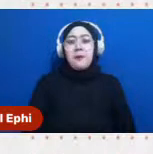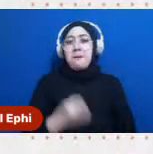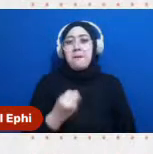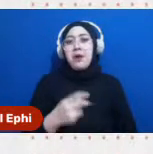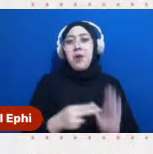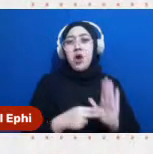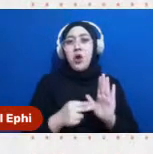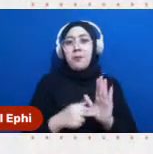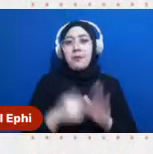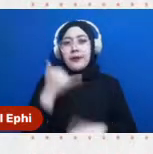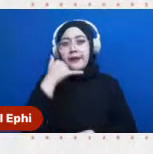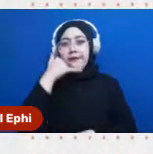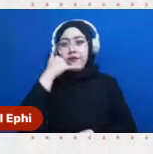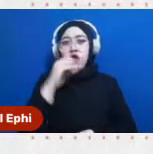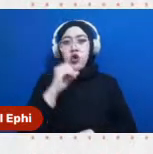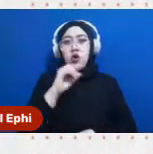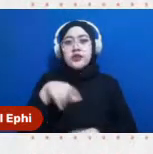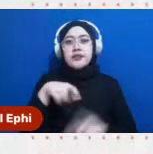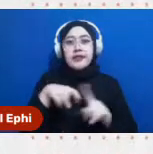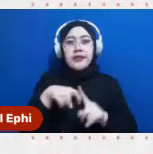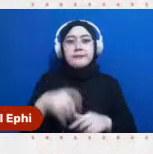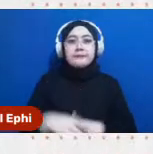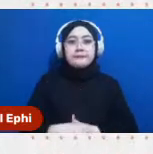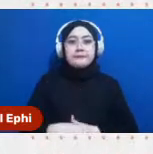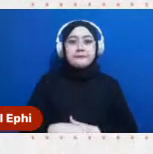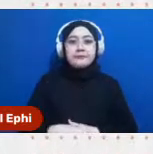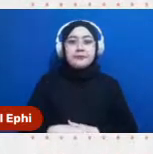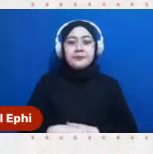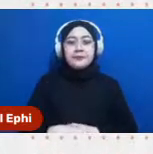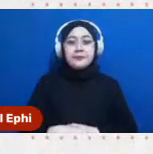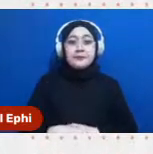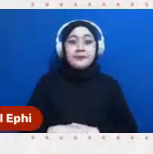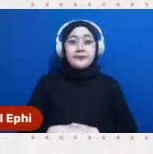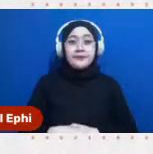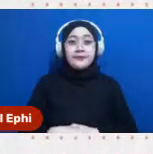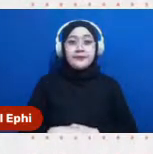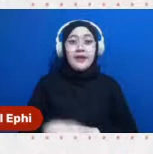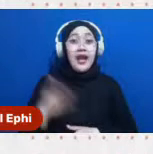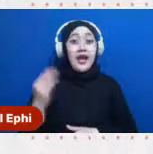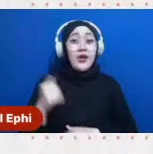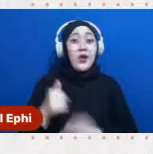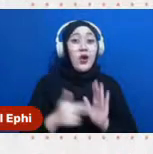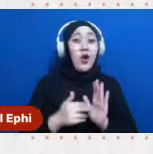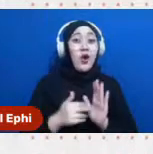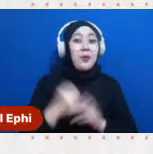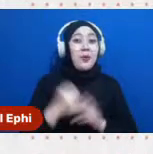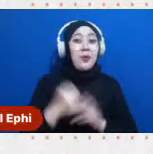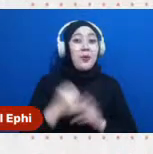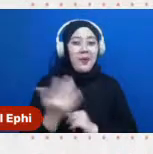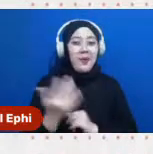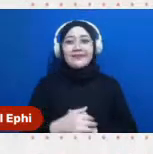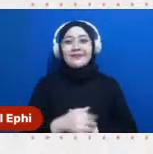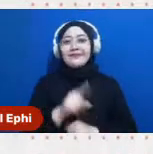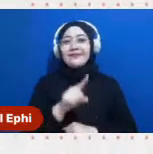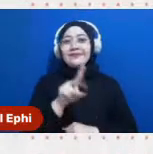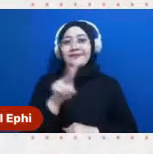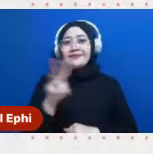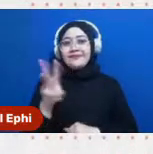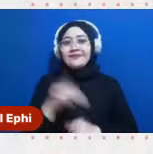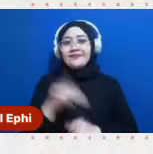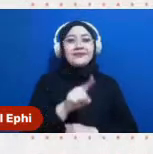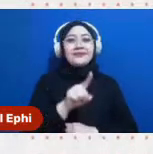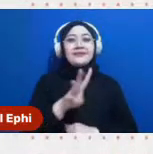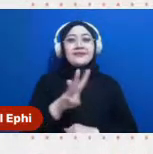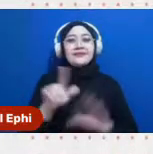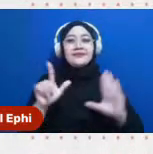Berapakah nomor kontak OJK? Yuk, nomornya berapa nih? 123,